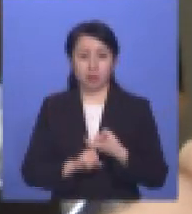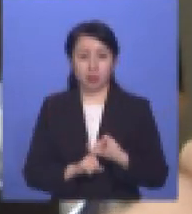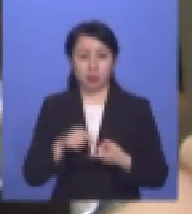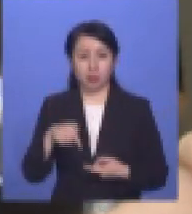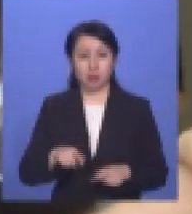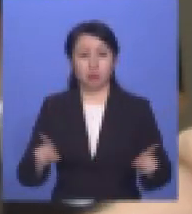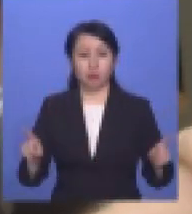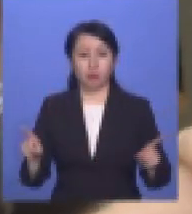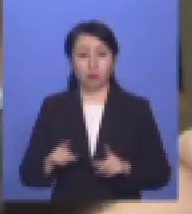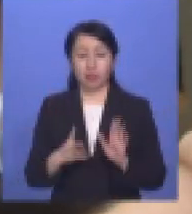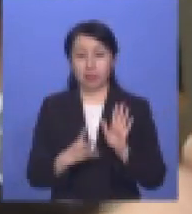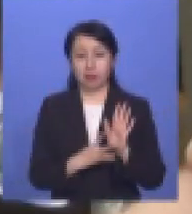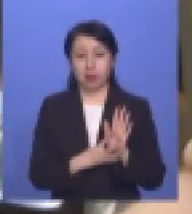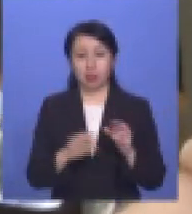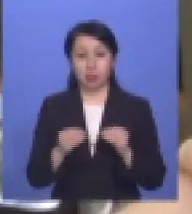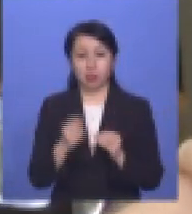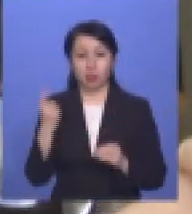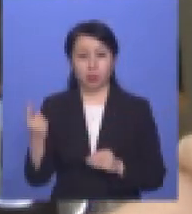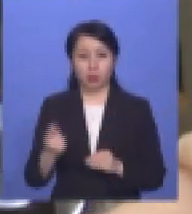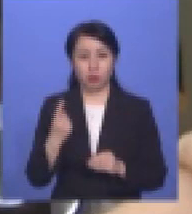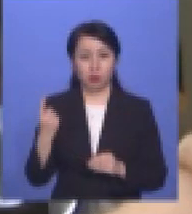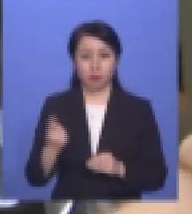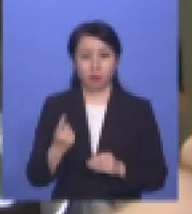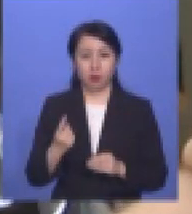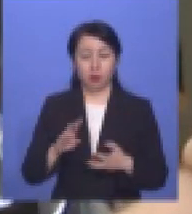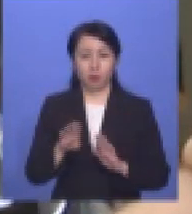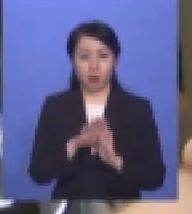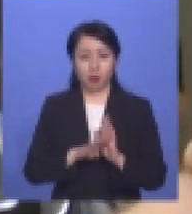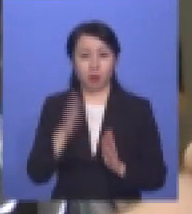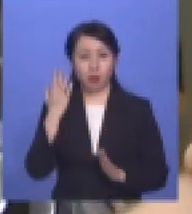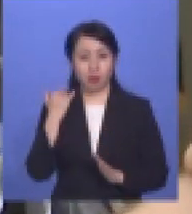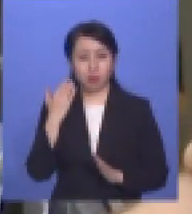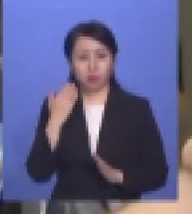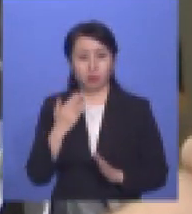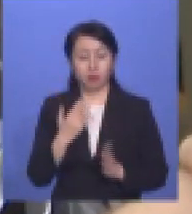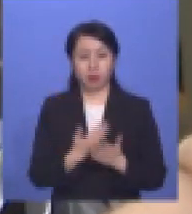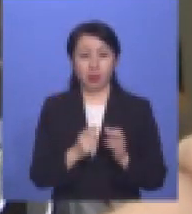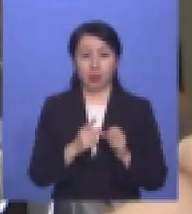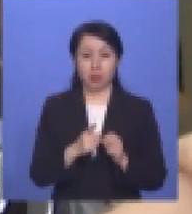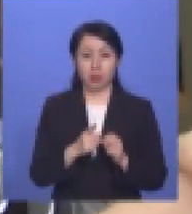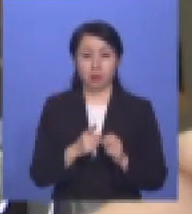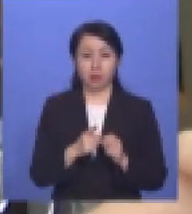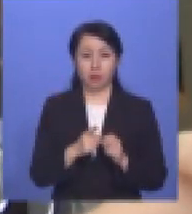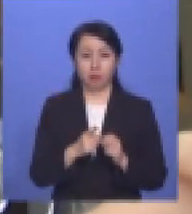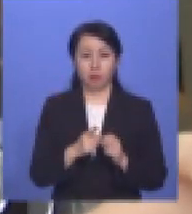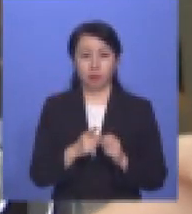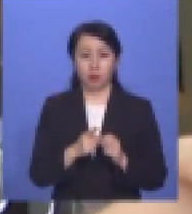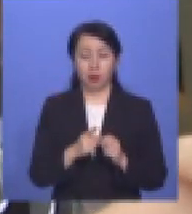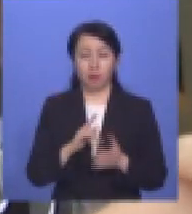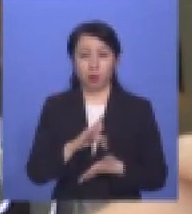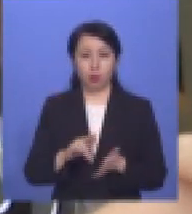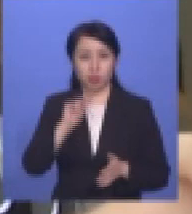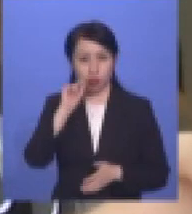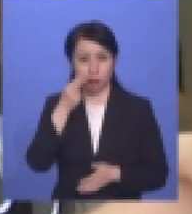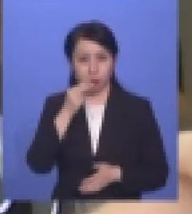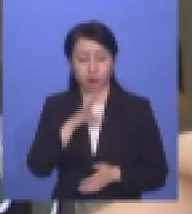что 9-й и 10-й класс, это, в принципе, программа легкая относительно 11-го. В этом году проходила в городе Шымкент олимпиада,